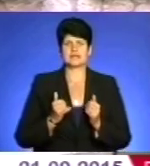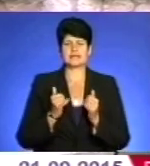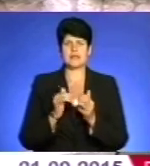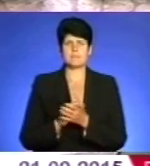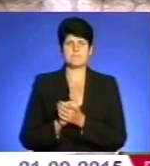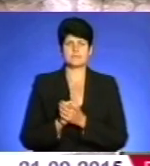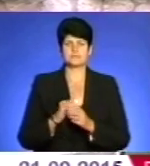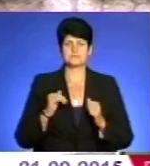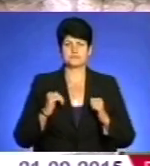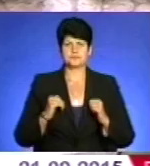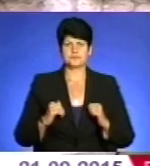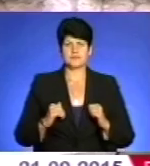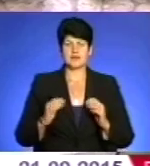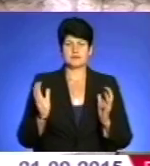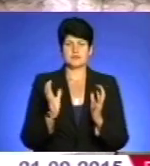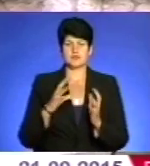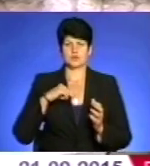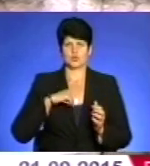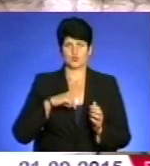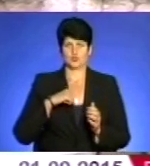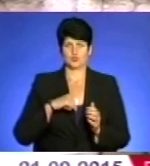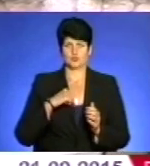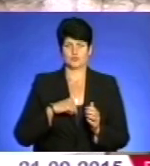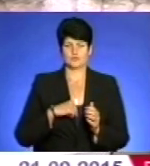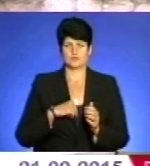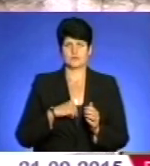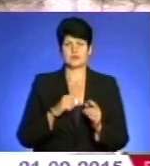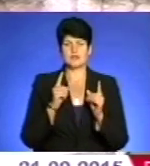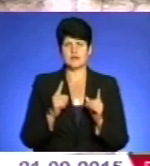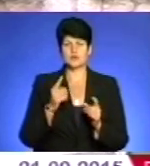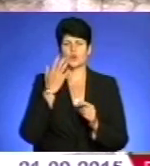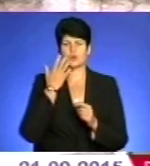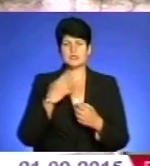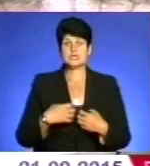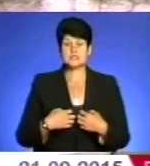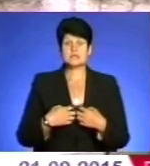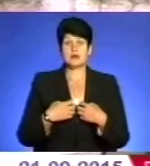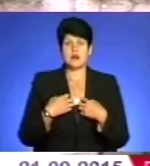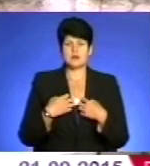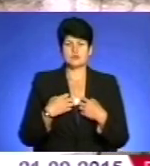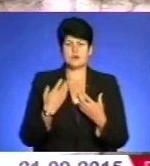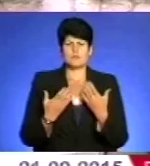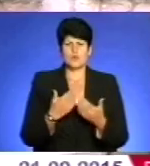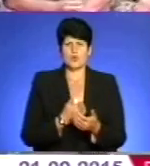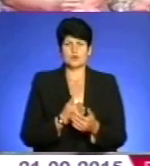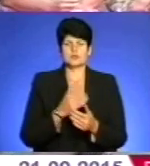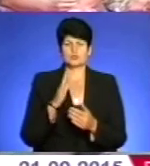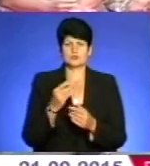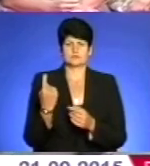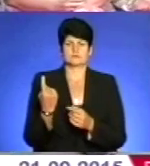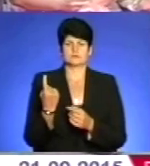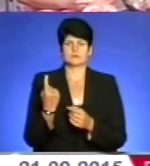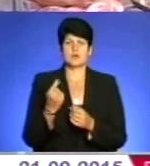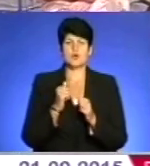миротворення, для збереження духу внутрішнього. Навіть коли страшно, чи просто хочеться побути наодинці.